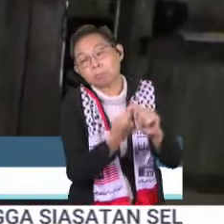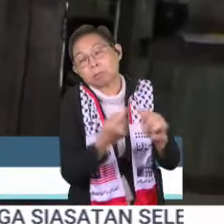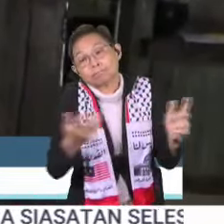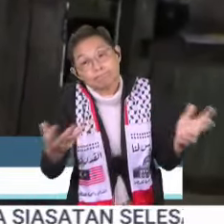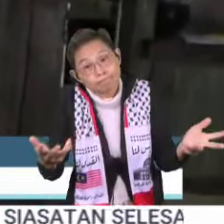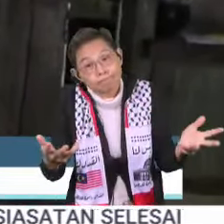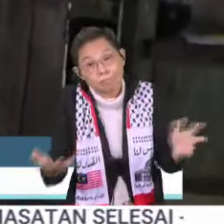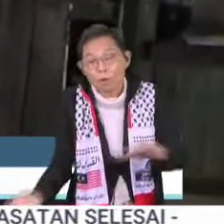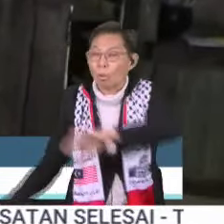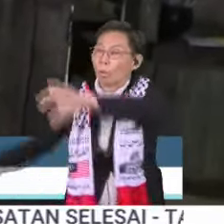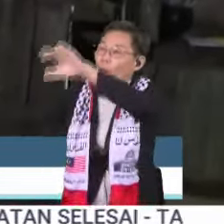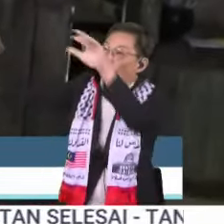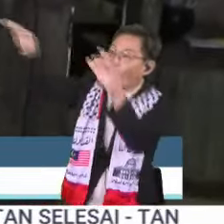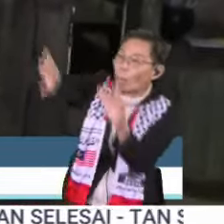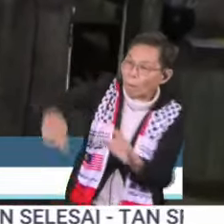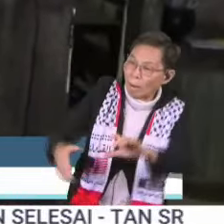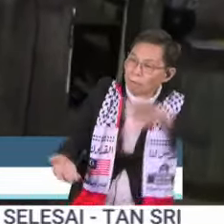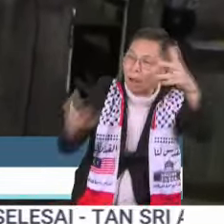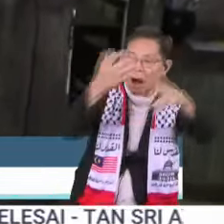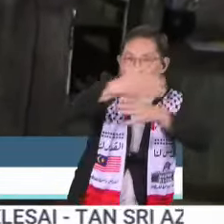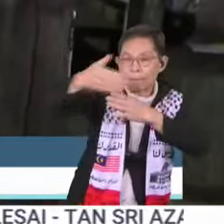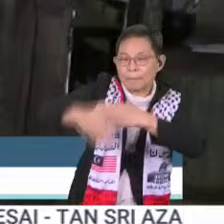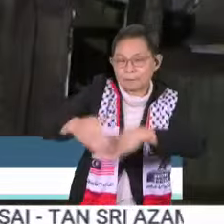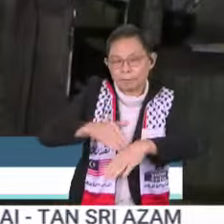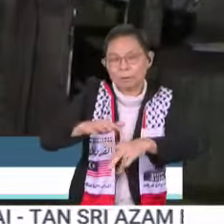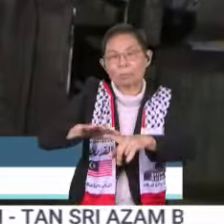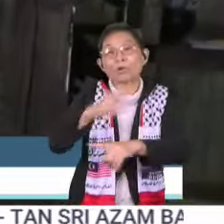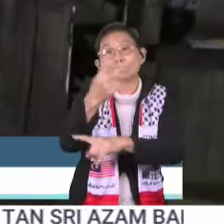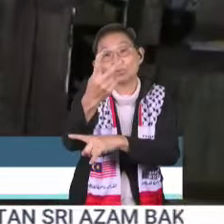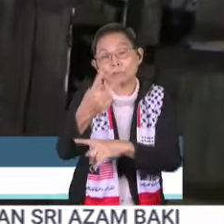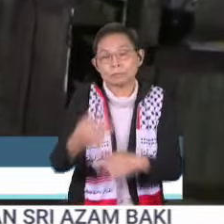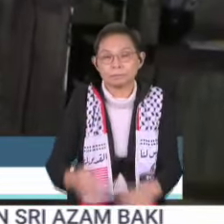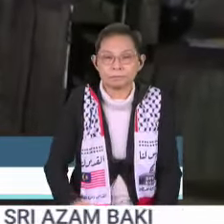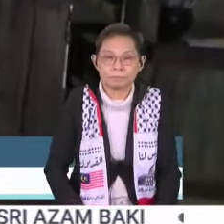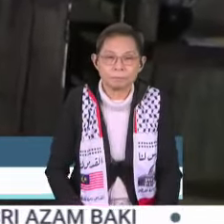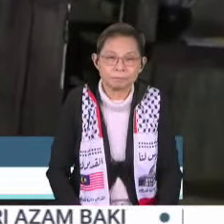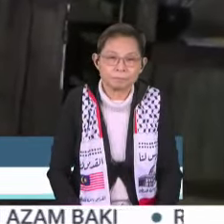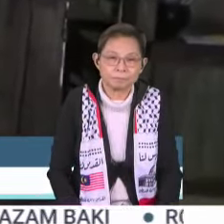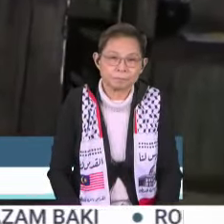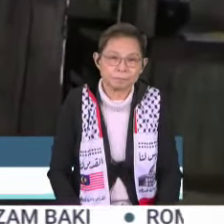Dia rasa ombak dah habis lagi bulan 2. Dia lebih lagi rasa.